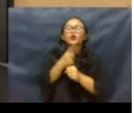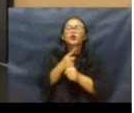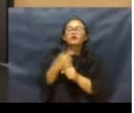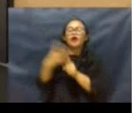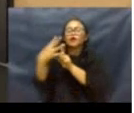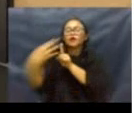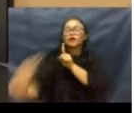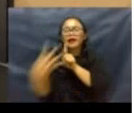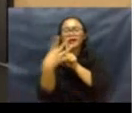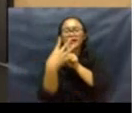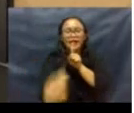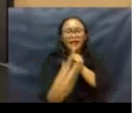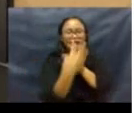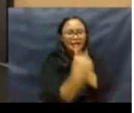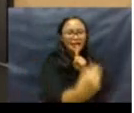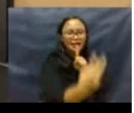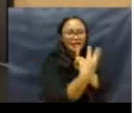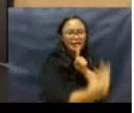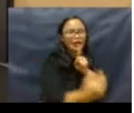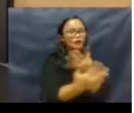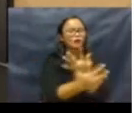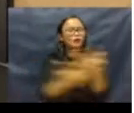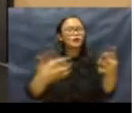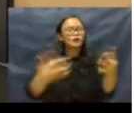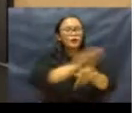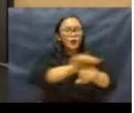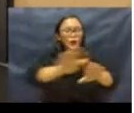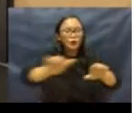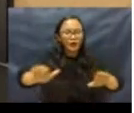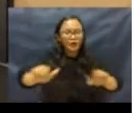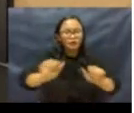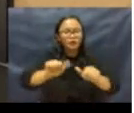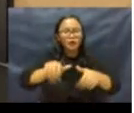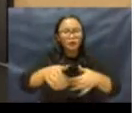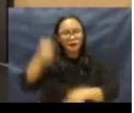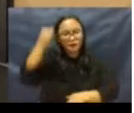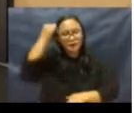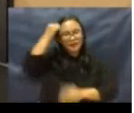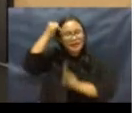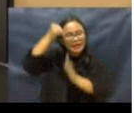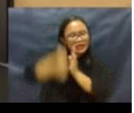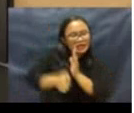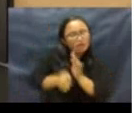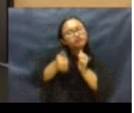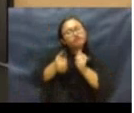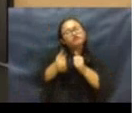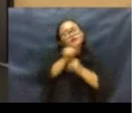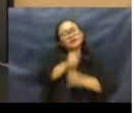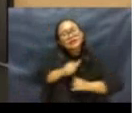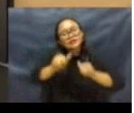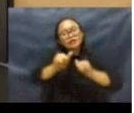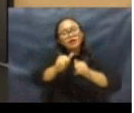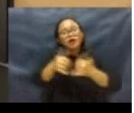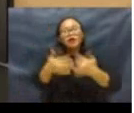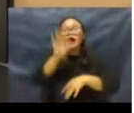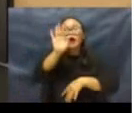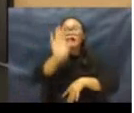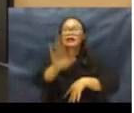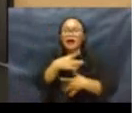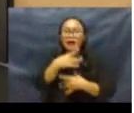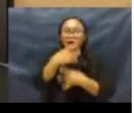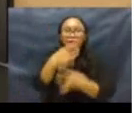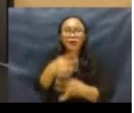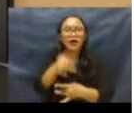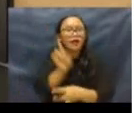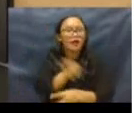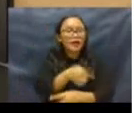dan juga mengapresiasi cara berpikir kritis bagi murid-murid. Nah, nanti yang menariknya ini akan kita